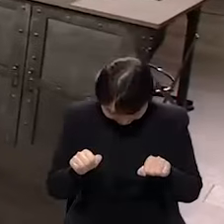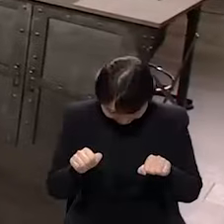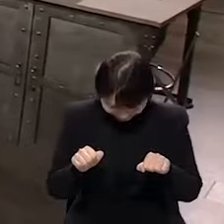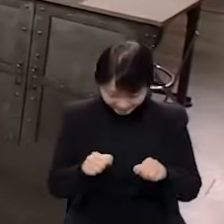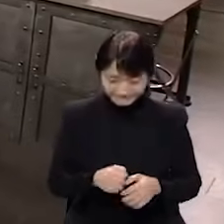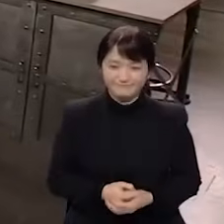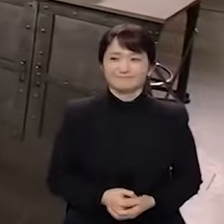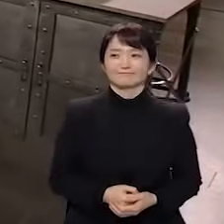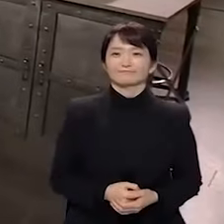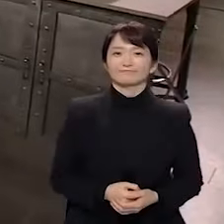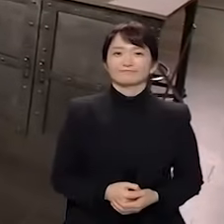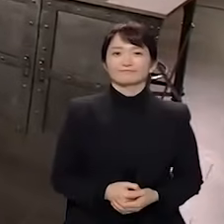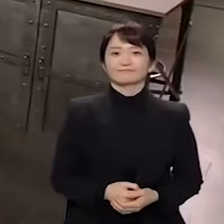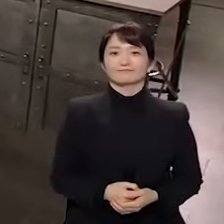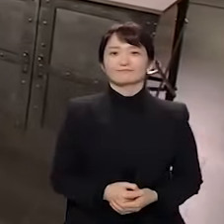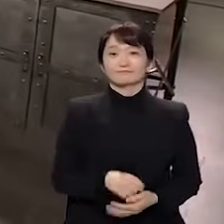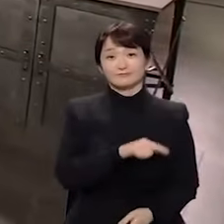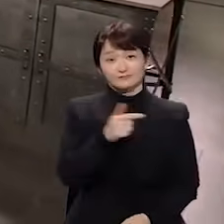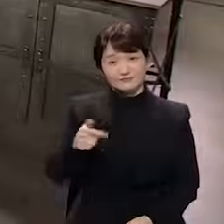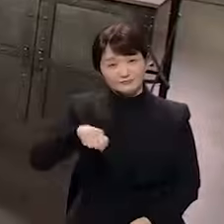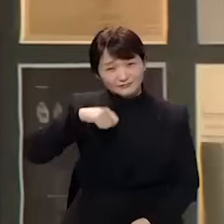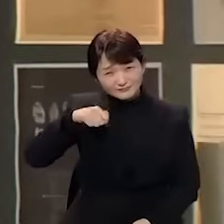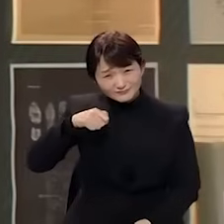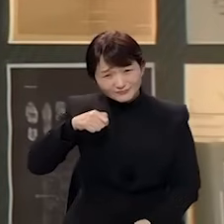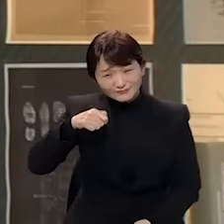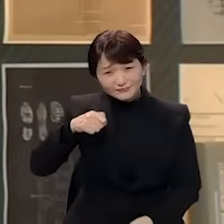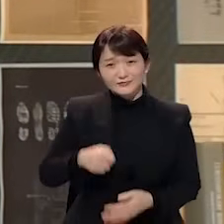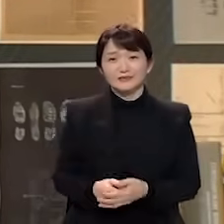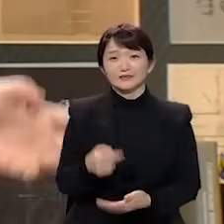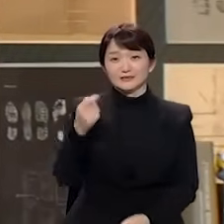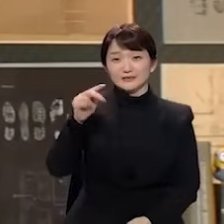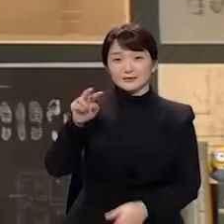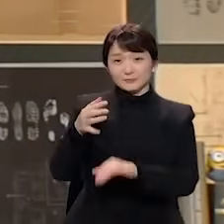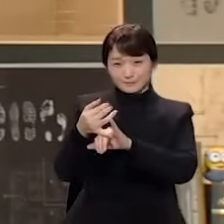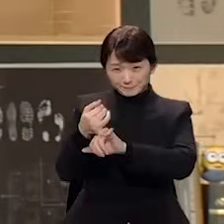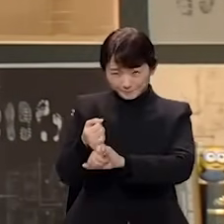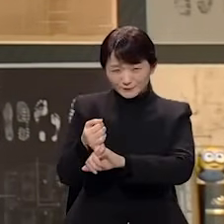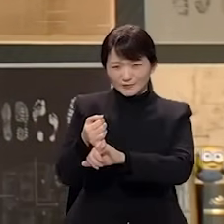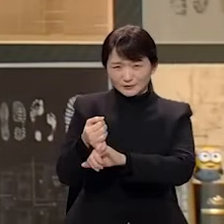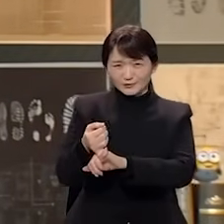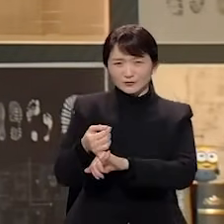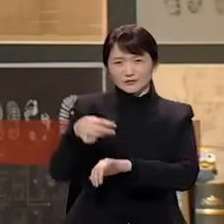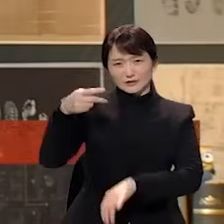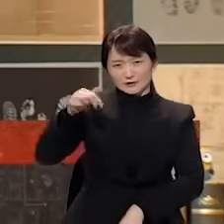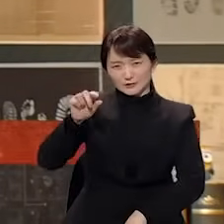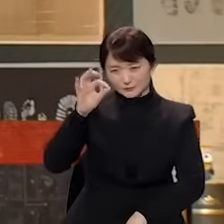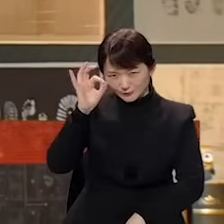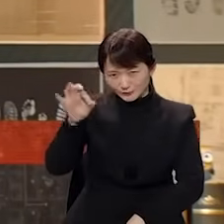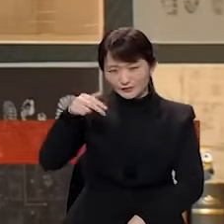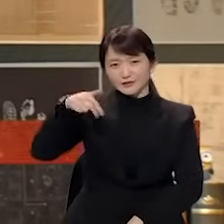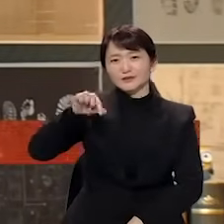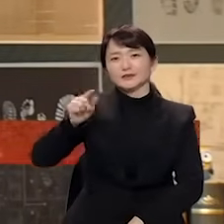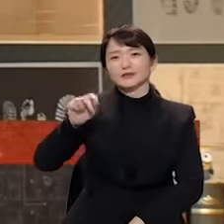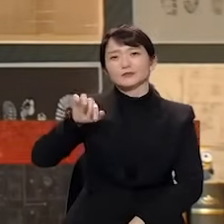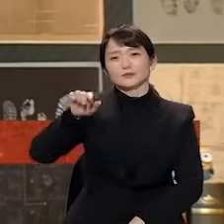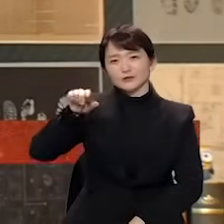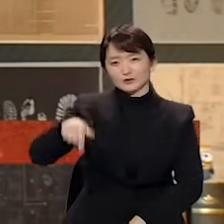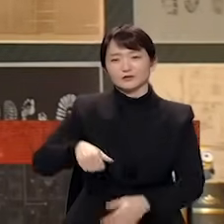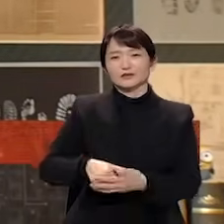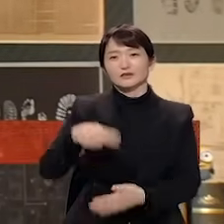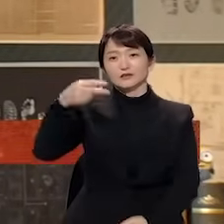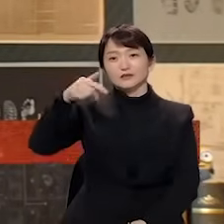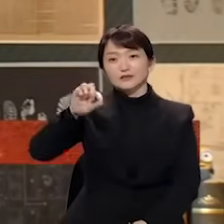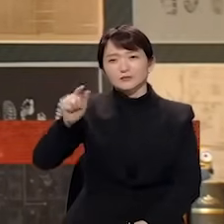안녕하요 예 저녁 식사 때마다 채널 예약해서 꼭 챙겨봅니다 하신 진미숙 님 사반은 그 어떤